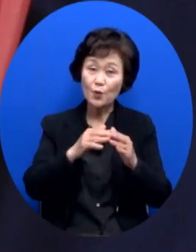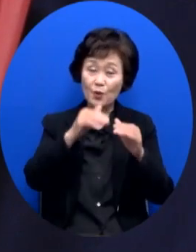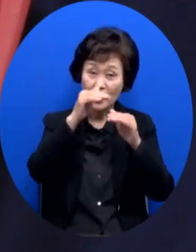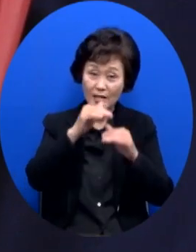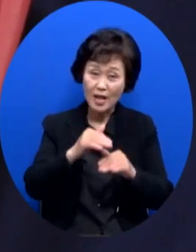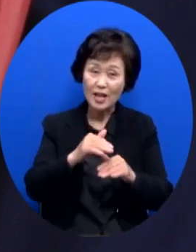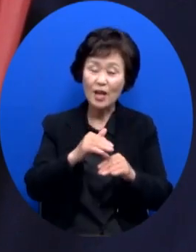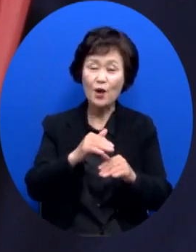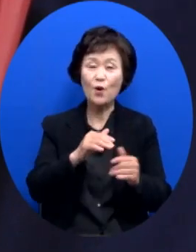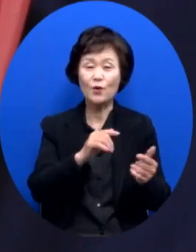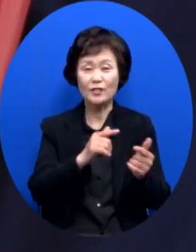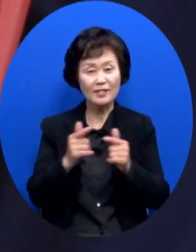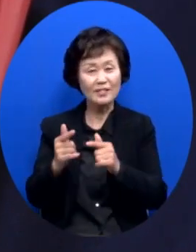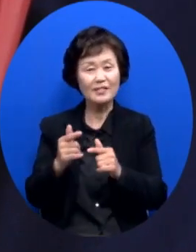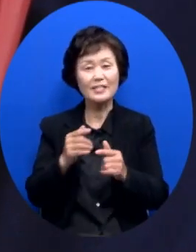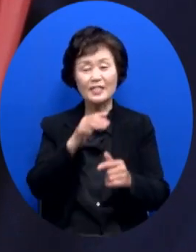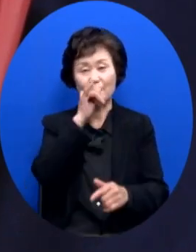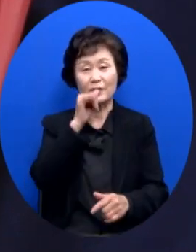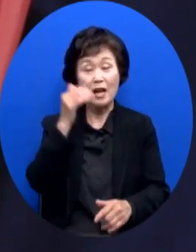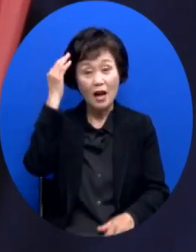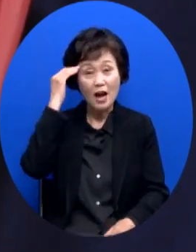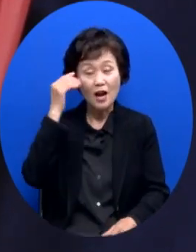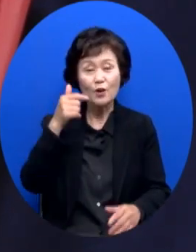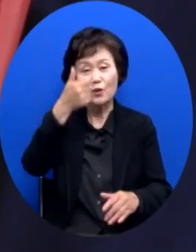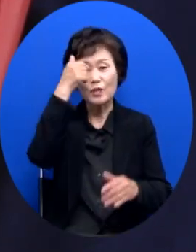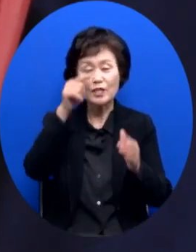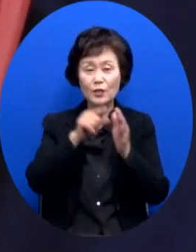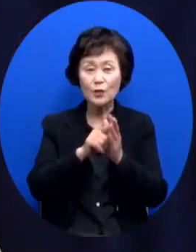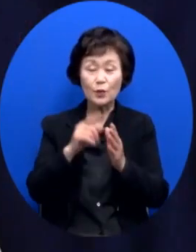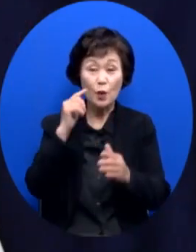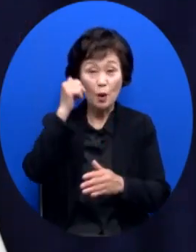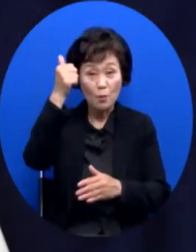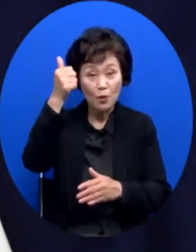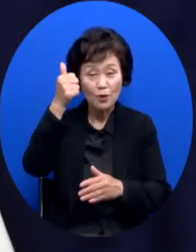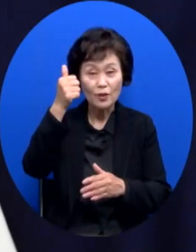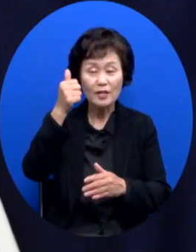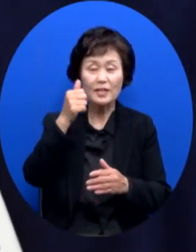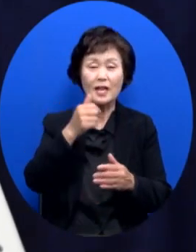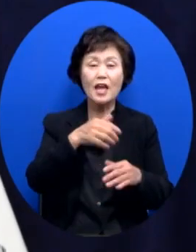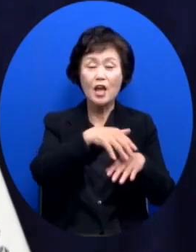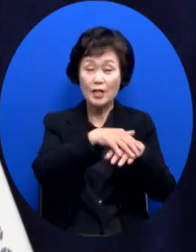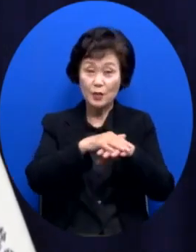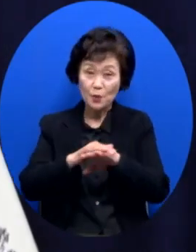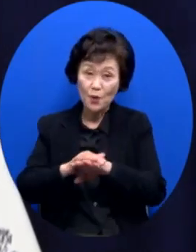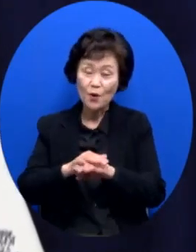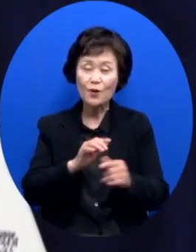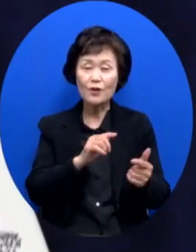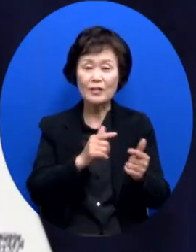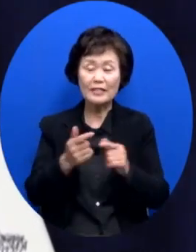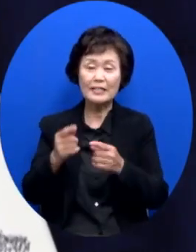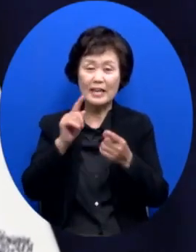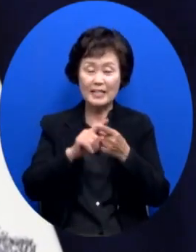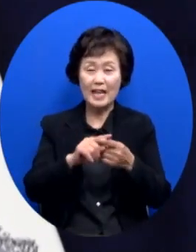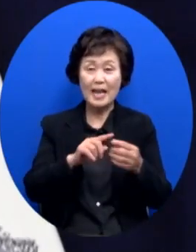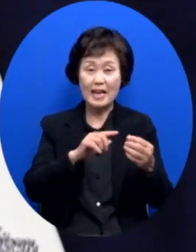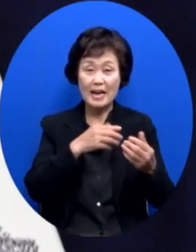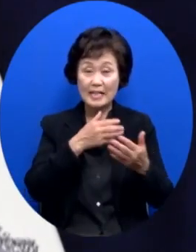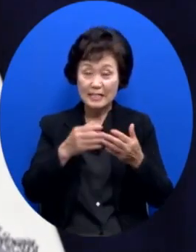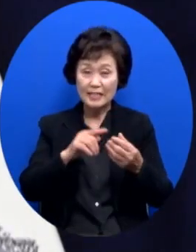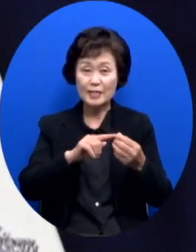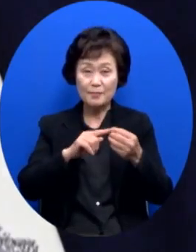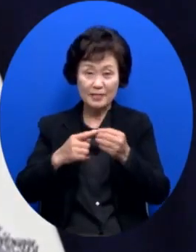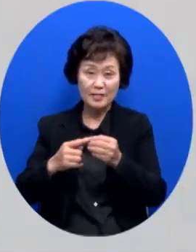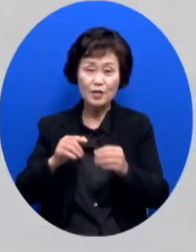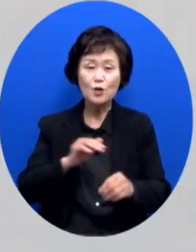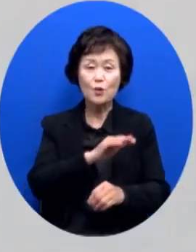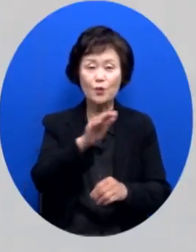72개의 오마주, 한국기독교 목회지원 네트워크 이금복 원장의 그림, 교회, 우리가